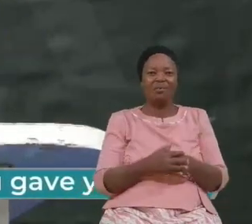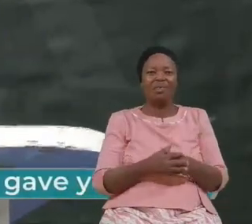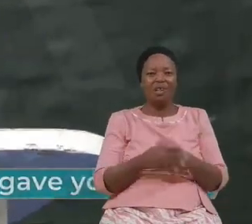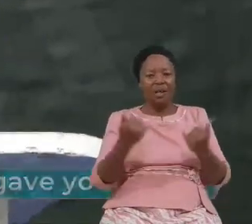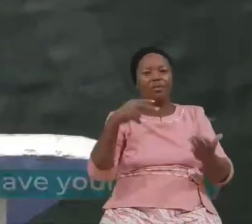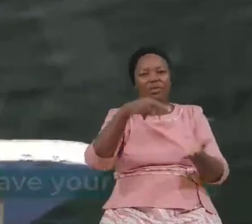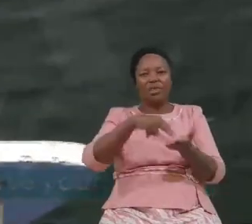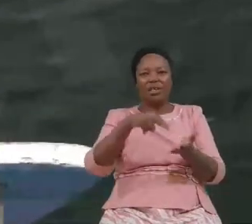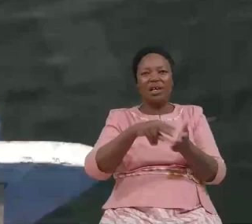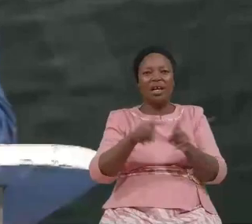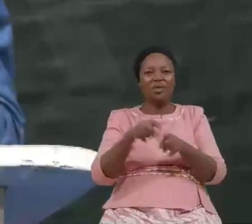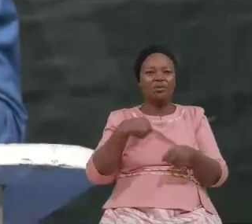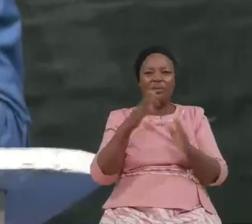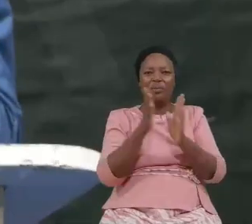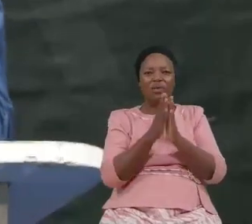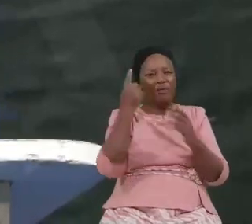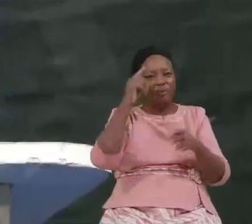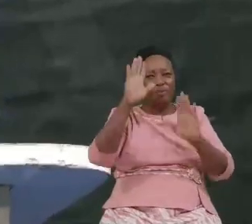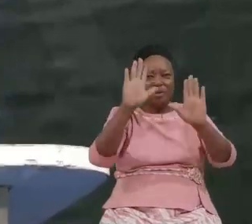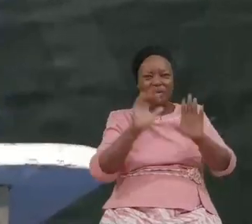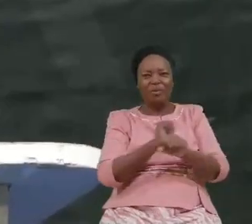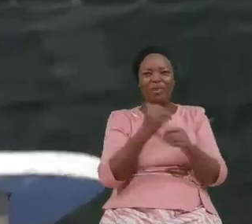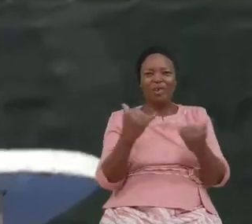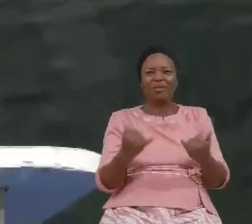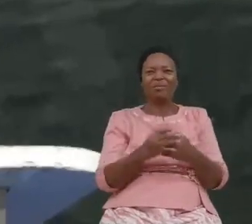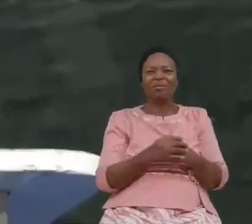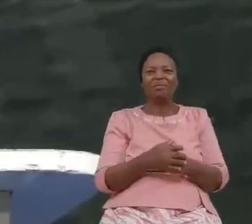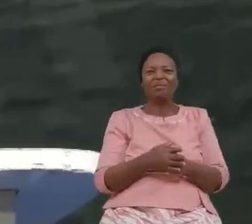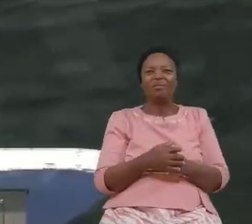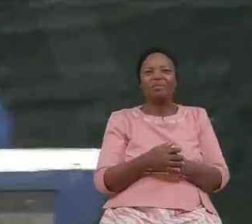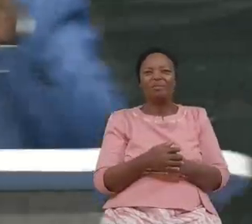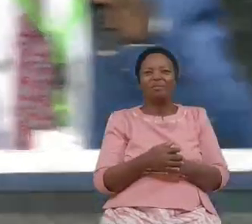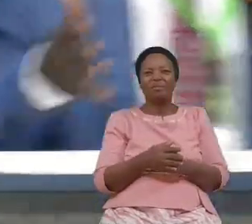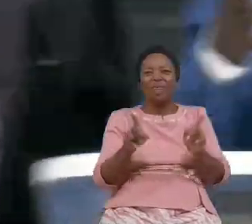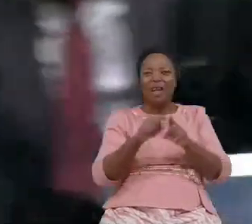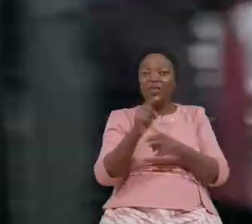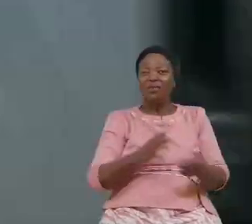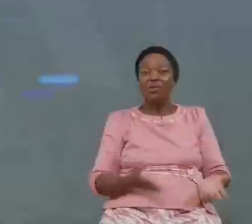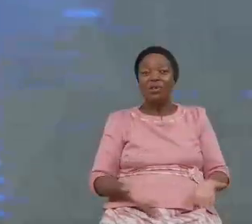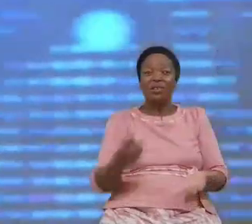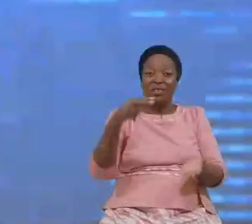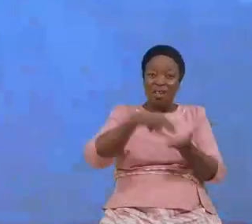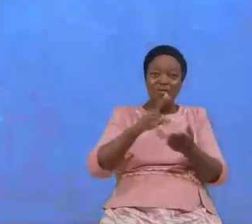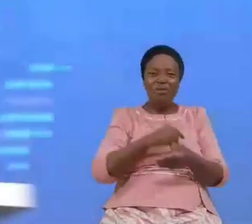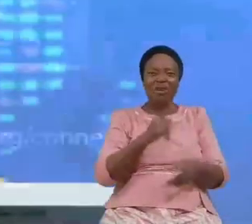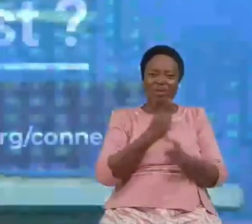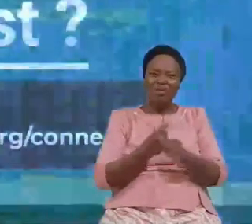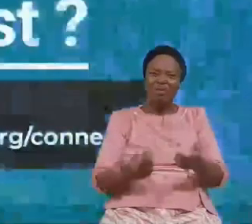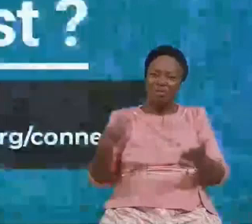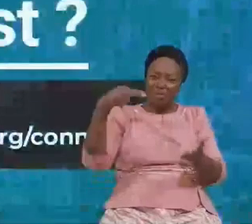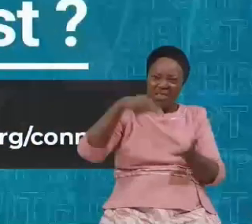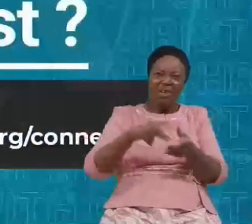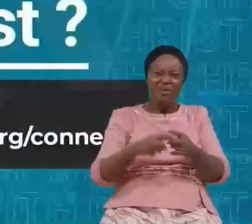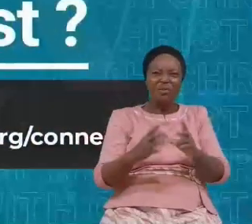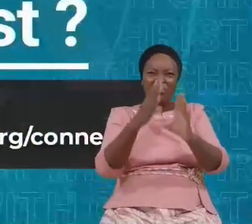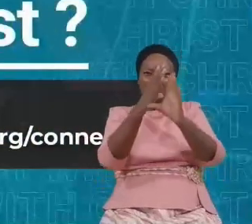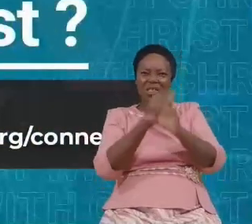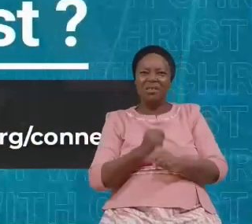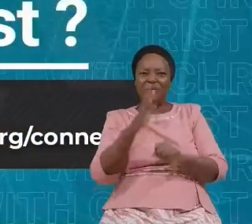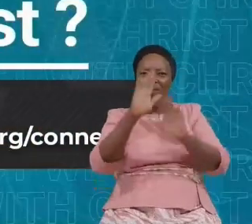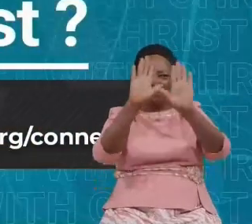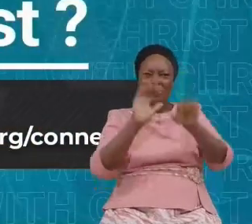tenons nos devoirs alors s'il vous plaît comme vous levez pour recevoir vos miracles